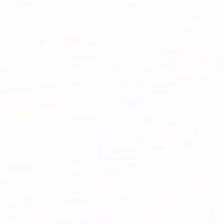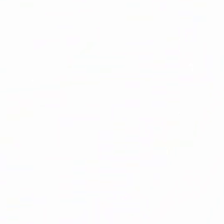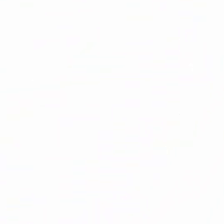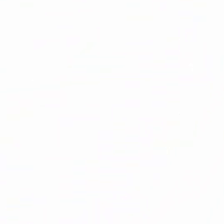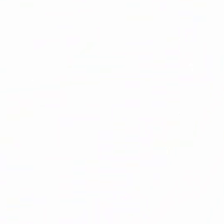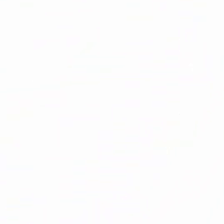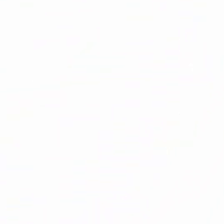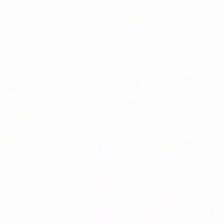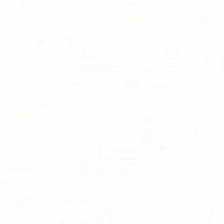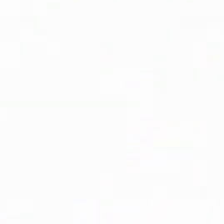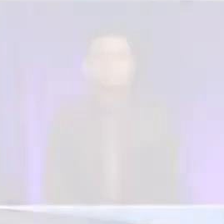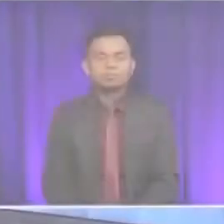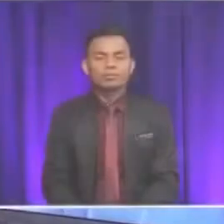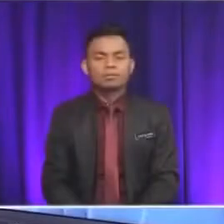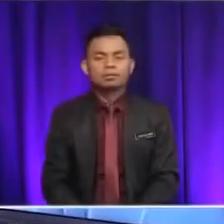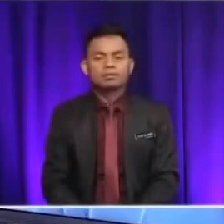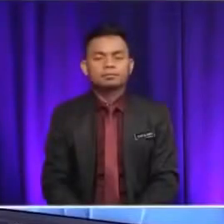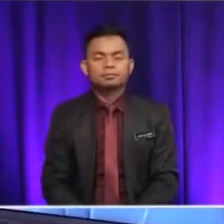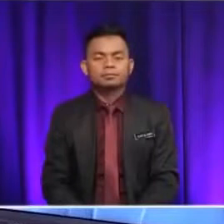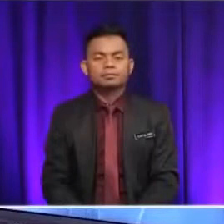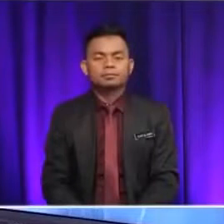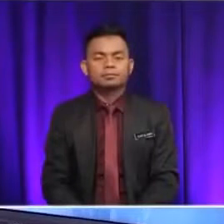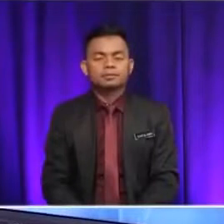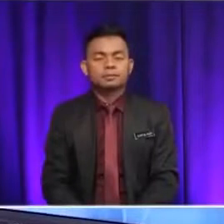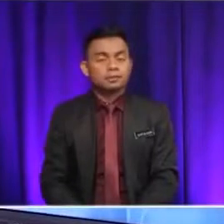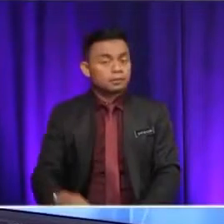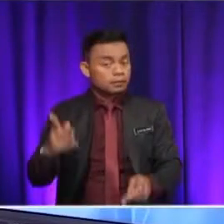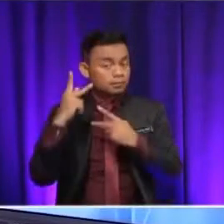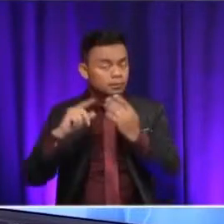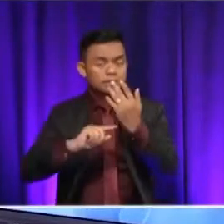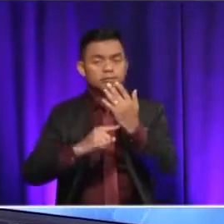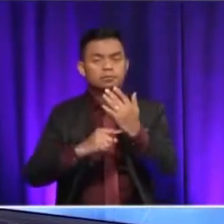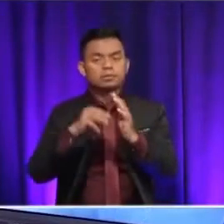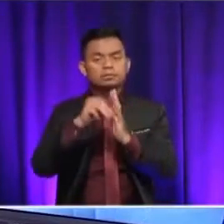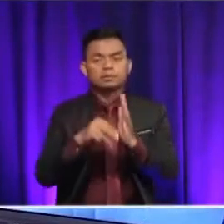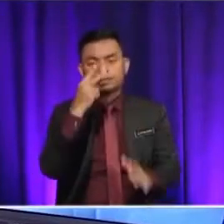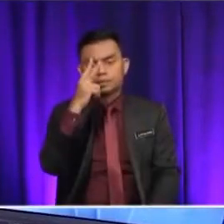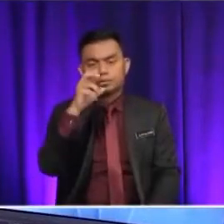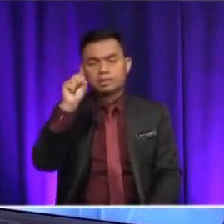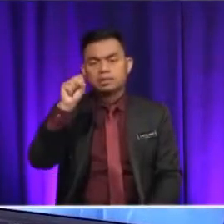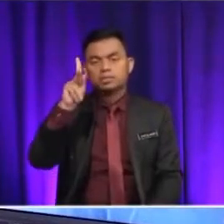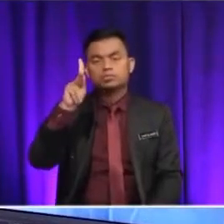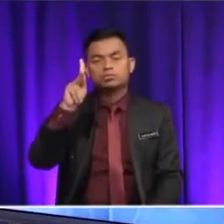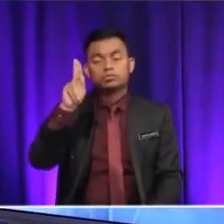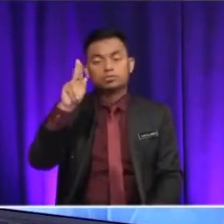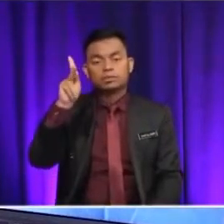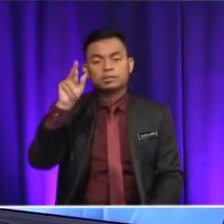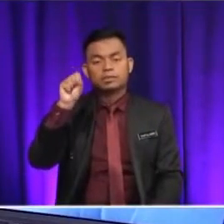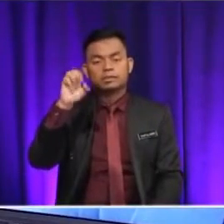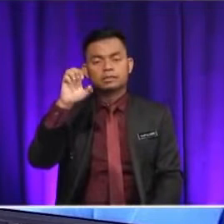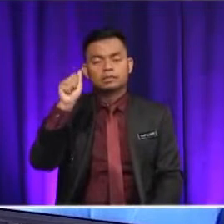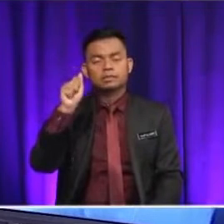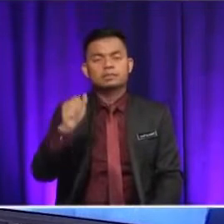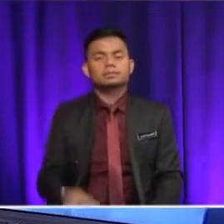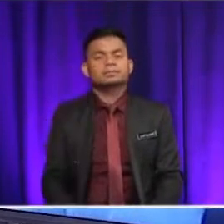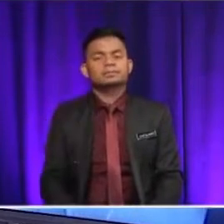Didik TV KPM. Kembali semula menonton Sukses SPM 2022 bersama dengan saya, Sean Steven